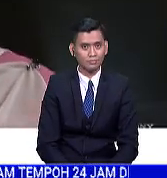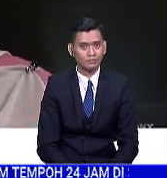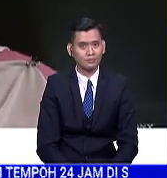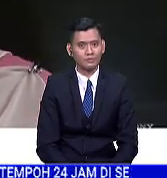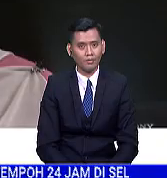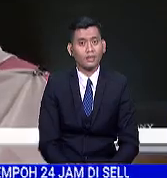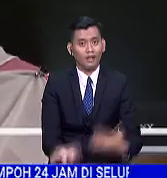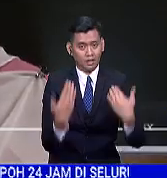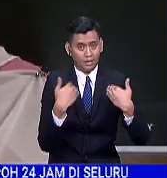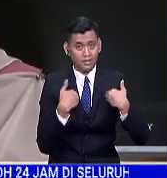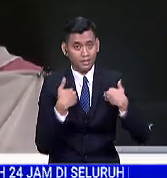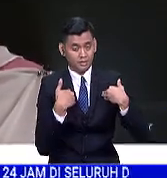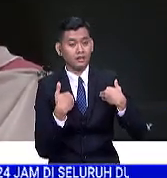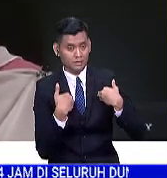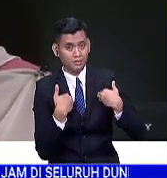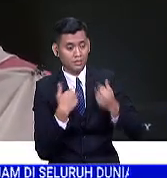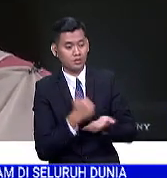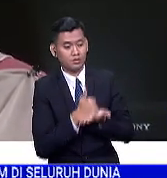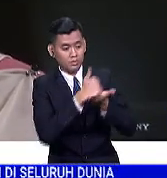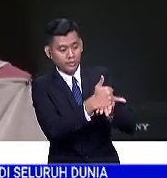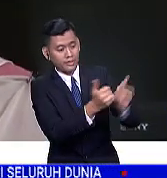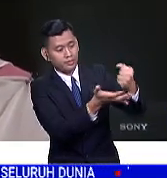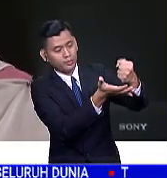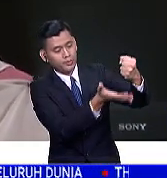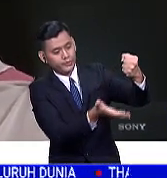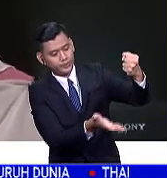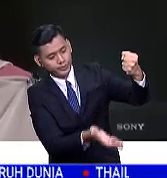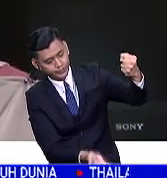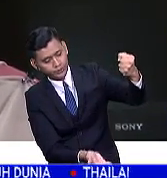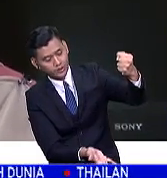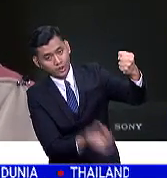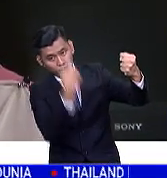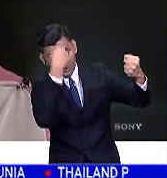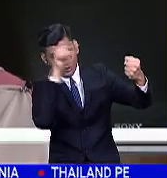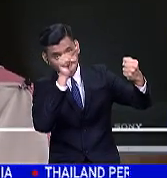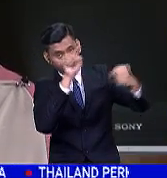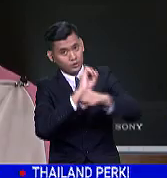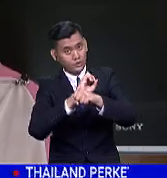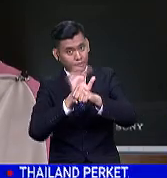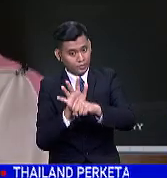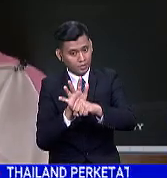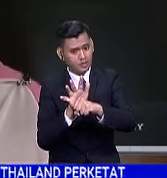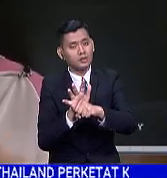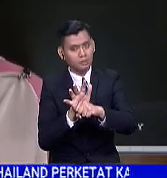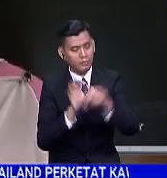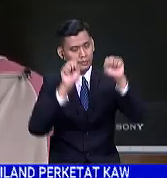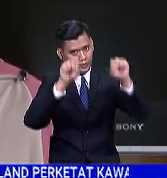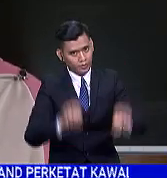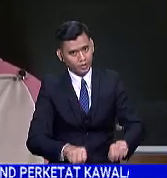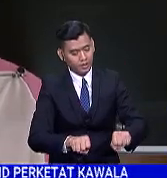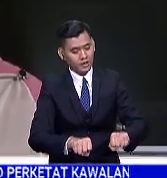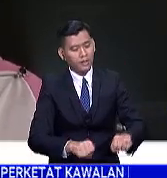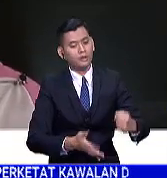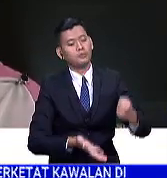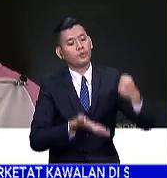Hai dengar Jun sumbangan muzani Insyaallah saya mau ese benda itu bolehlah membantu bukanlah sebetulnya tapi mungkinlah dapat mengurangkan